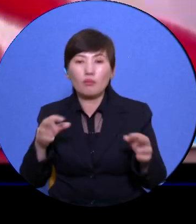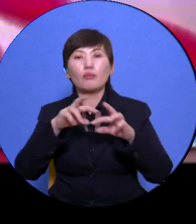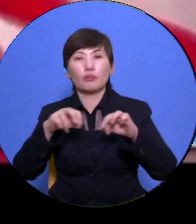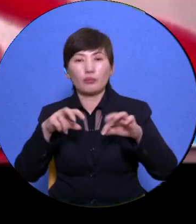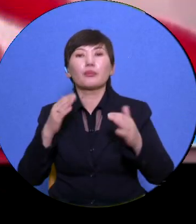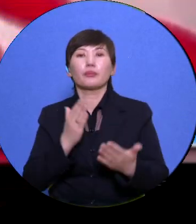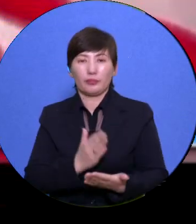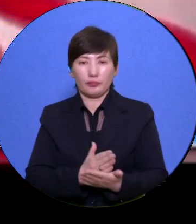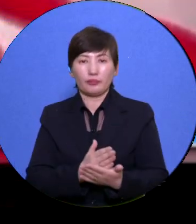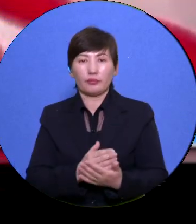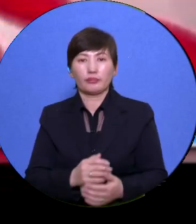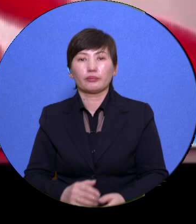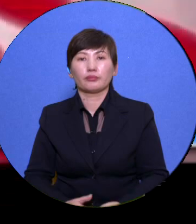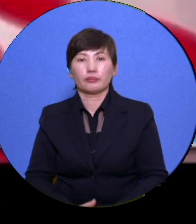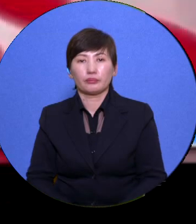байна.